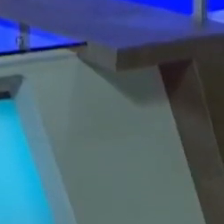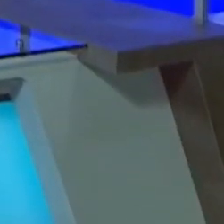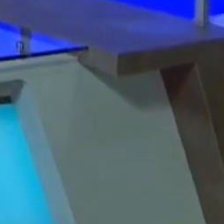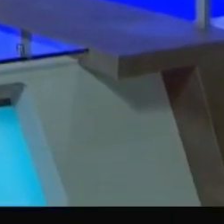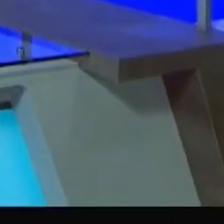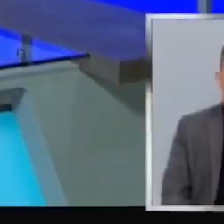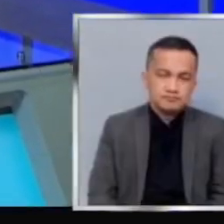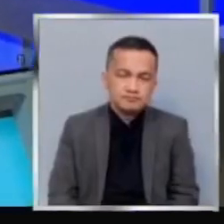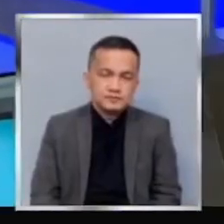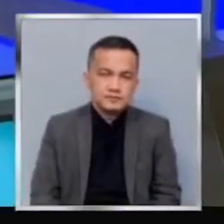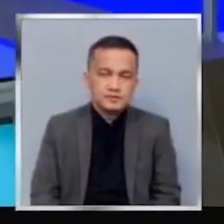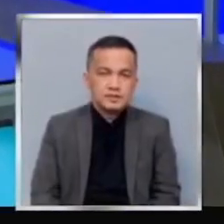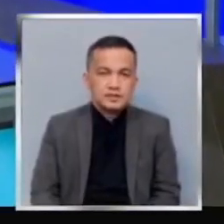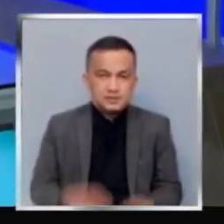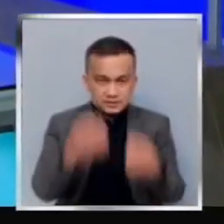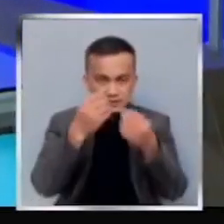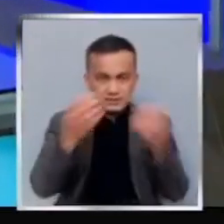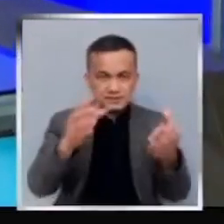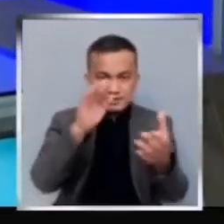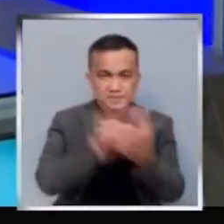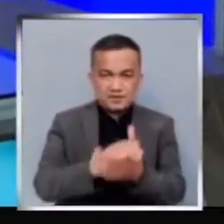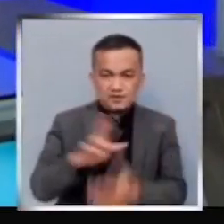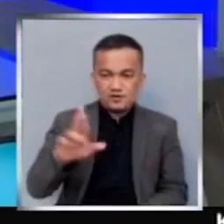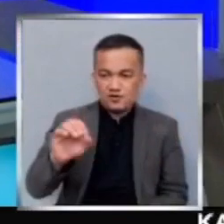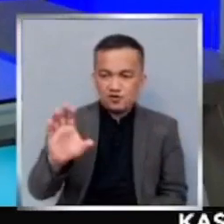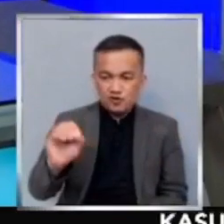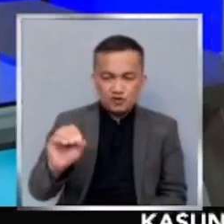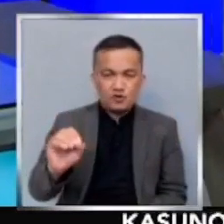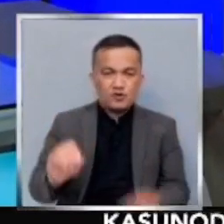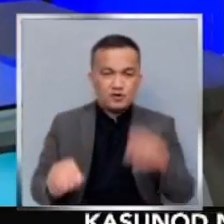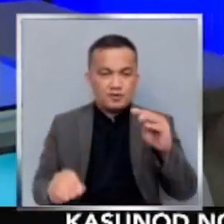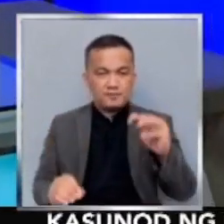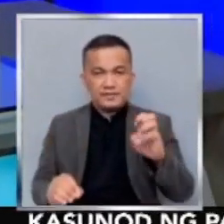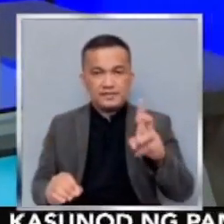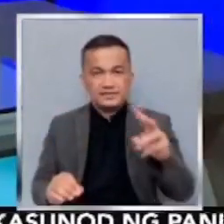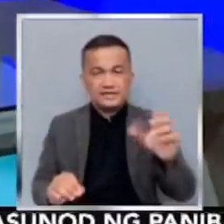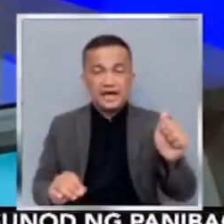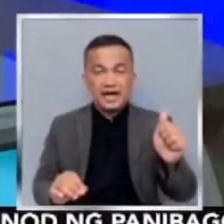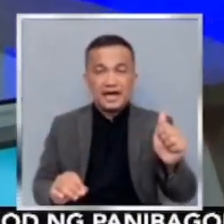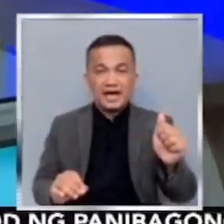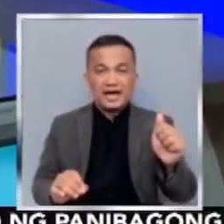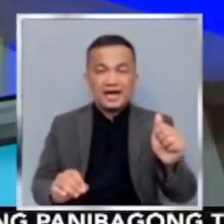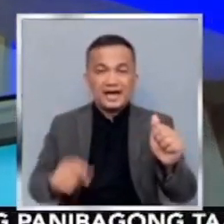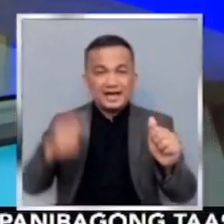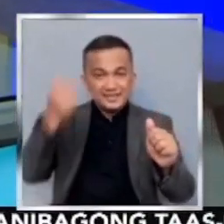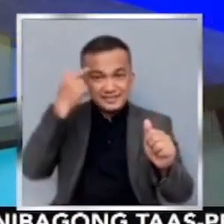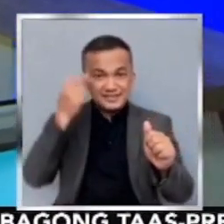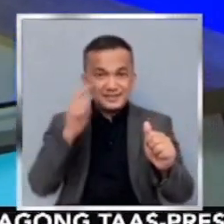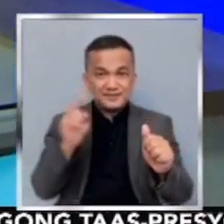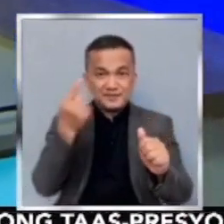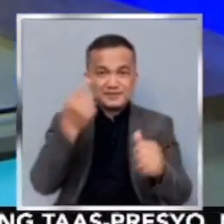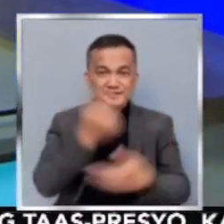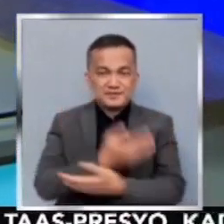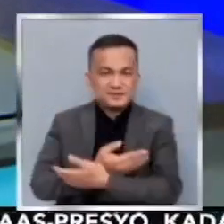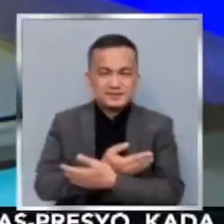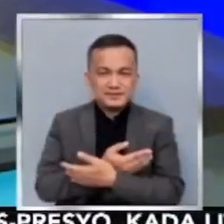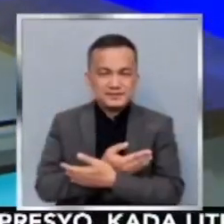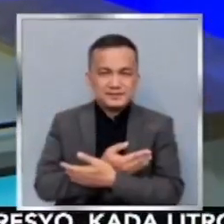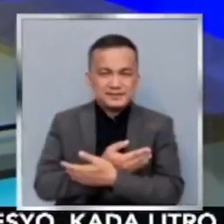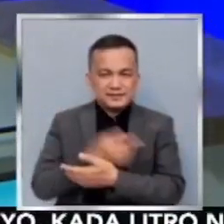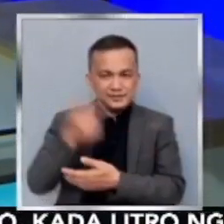Nireveal na ng mag-asawang Rocco Nacino at Melissa Gohing ang gender ng kanilang first baby. Ang gender reveal mas